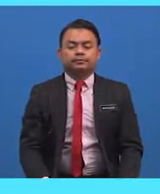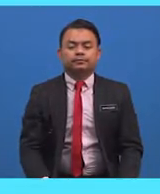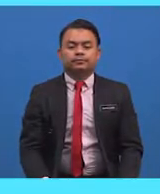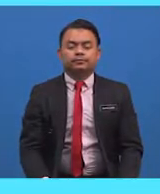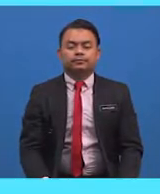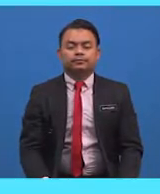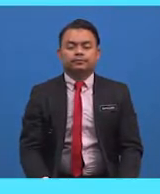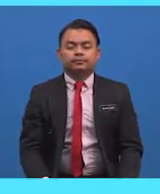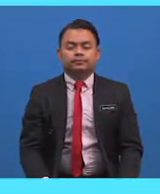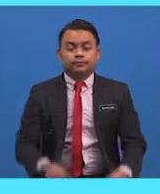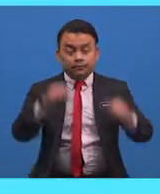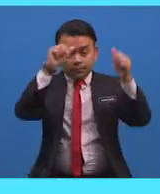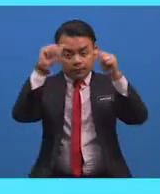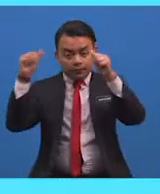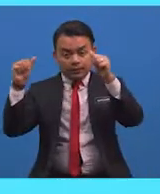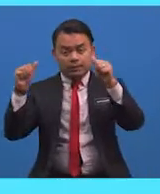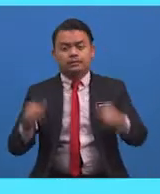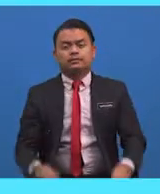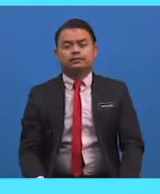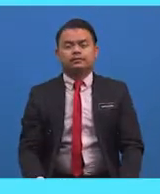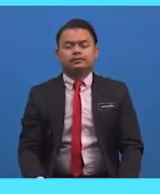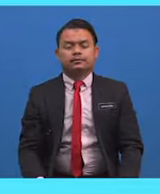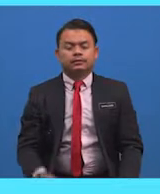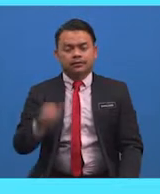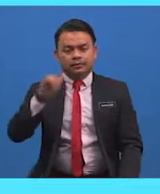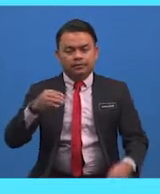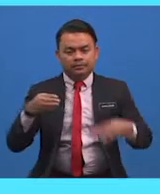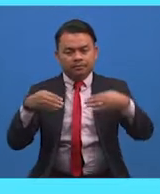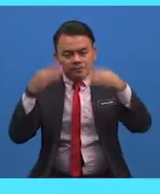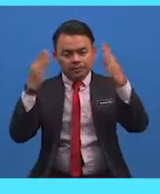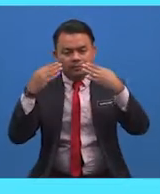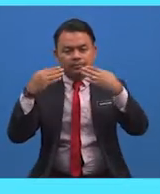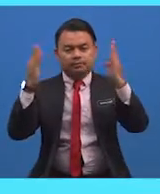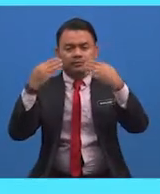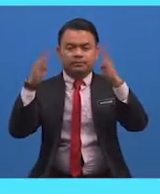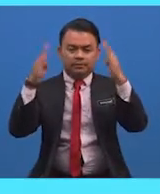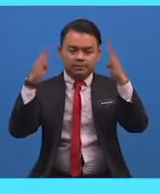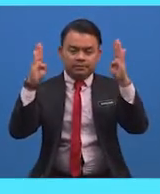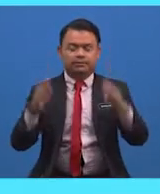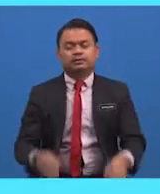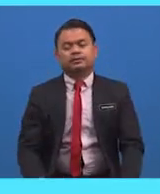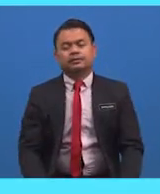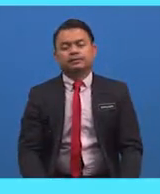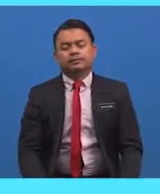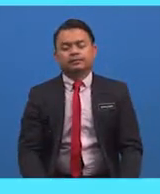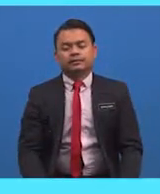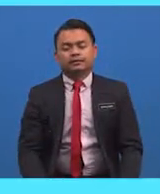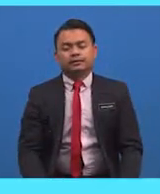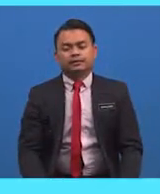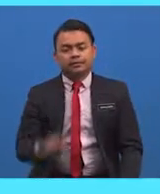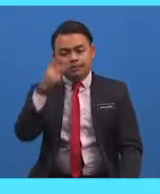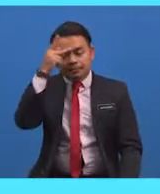Gas nitrogen oksida yang dibebaskan daripada aktiviti berkenaan ke atmosfera